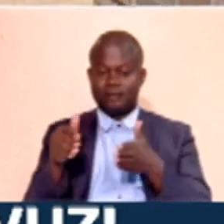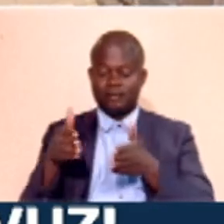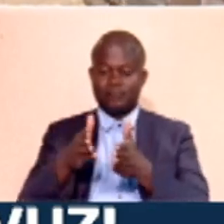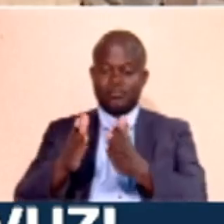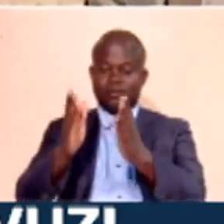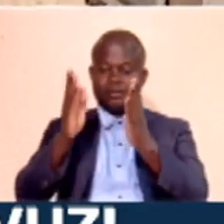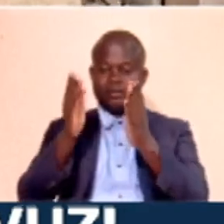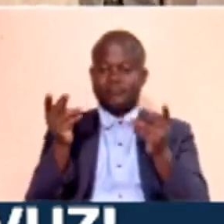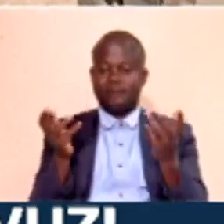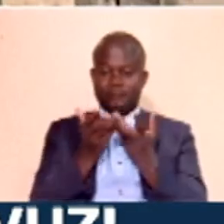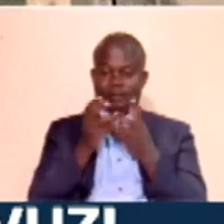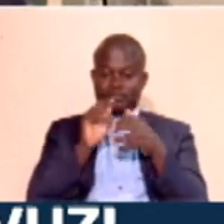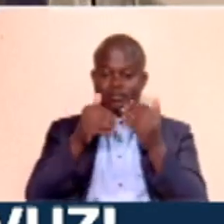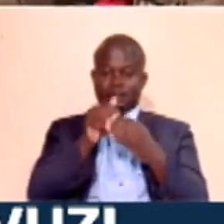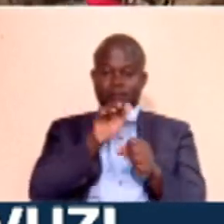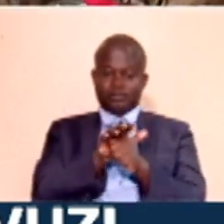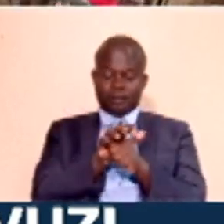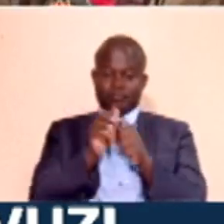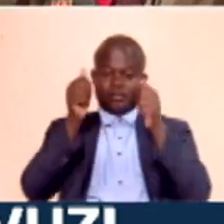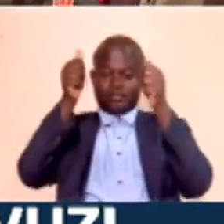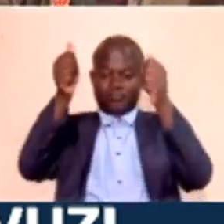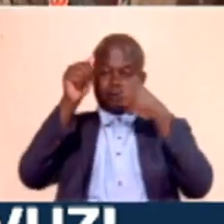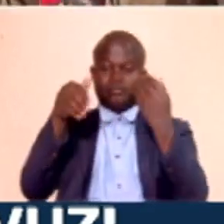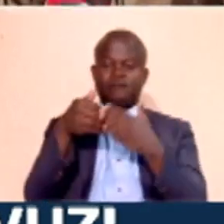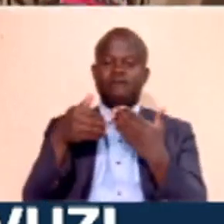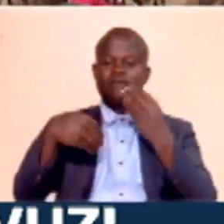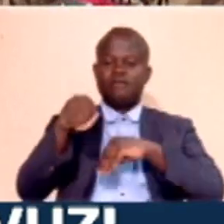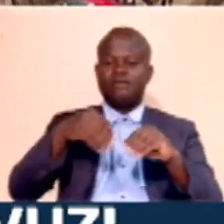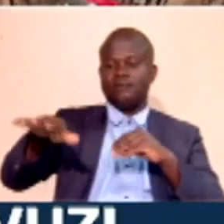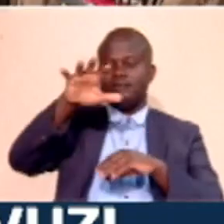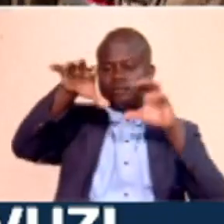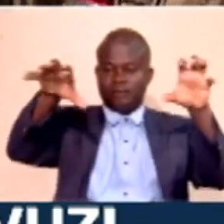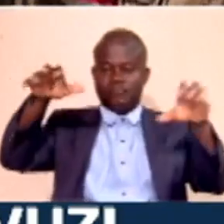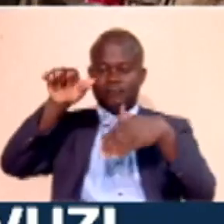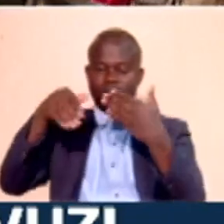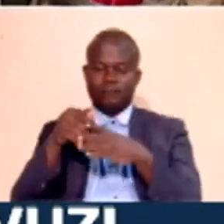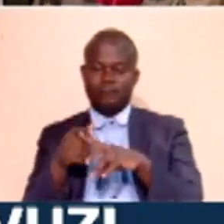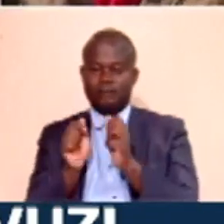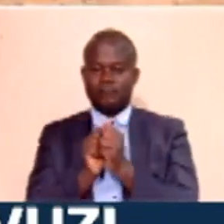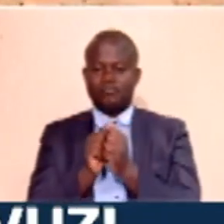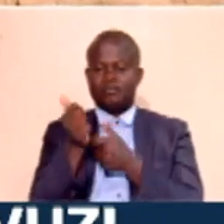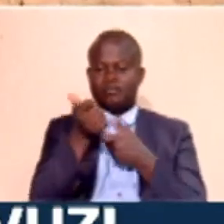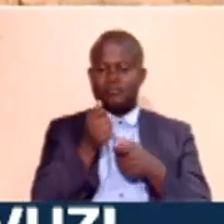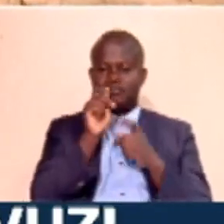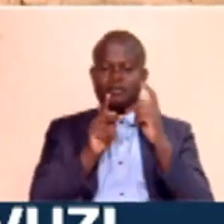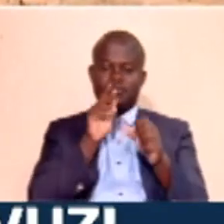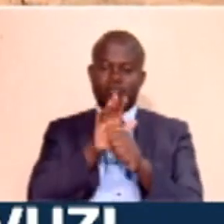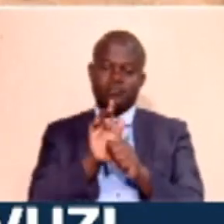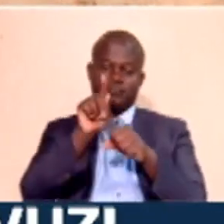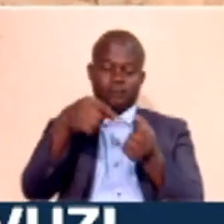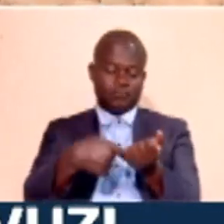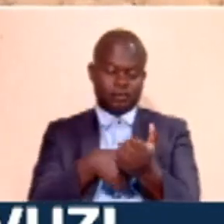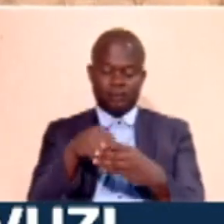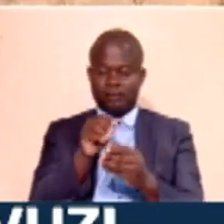mihanda ahurira abantu benshi, ku mapoto y'amashanyarazi, mu masoko n'ahandi, biri mu bikurura abantu benshi kujya kwivuza